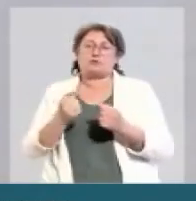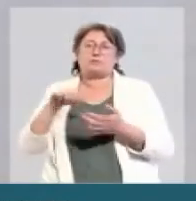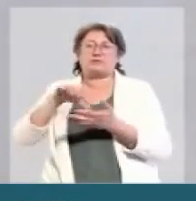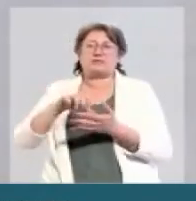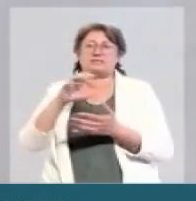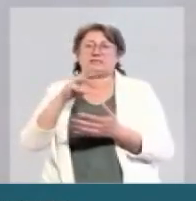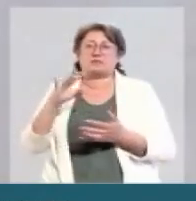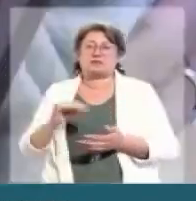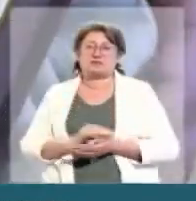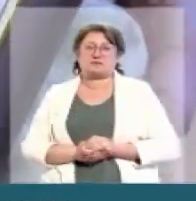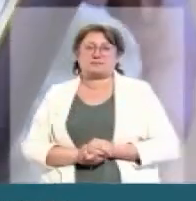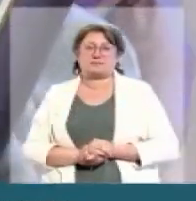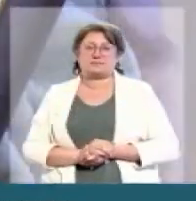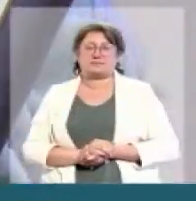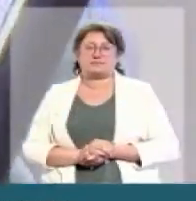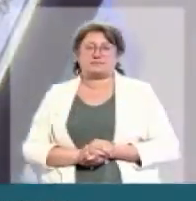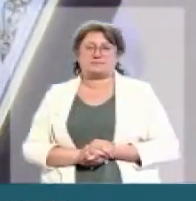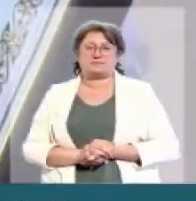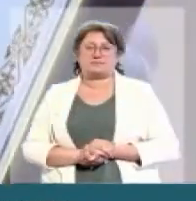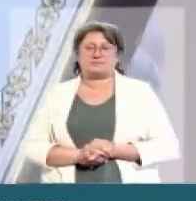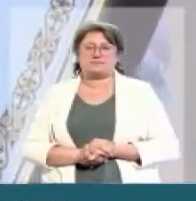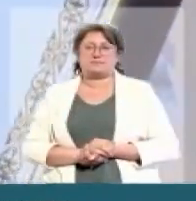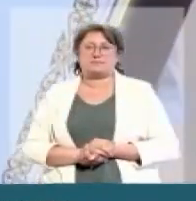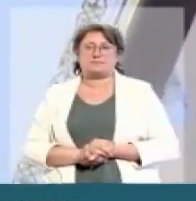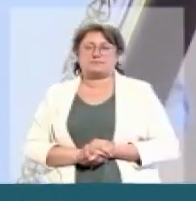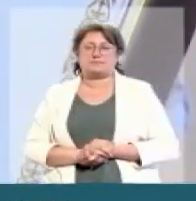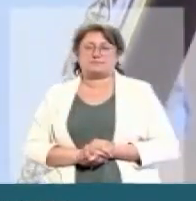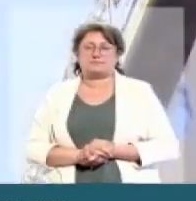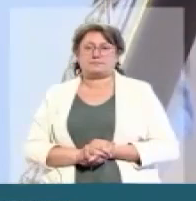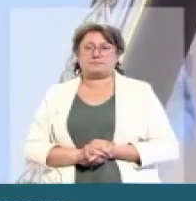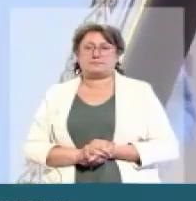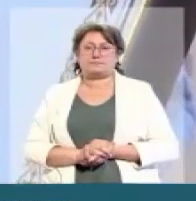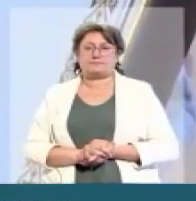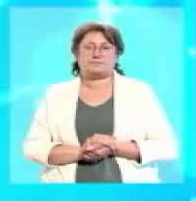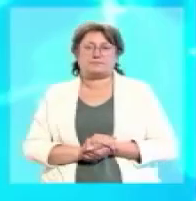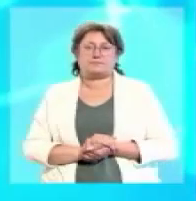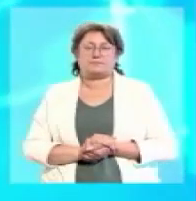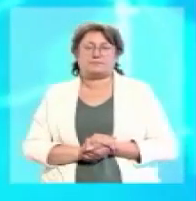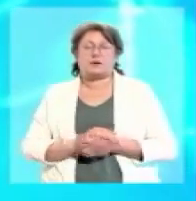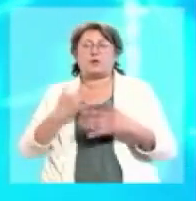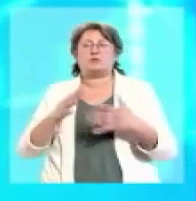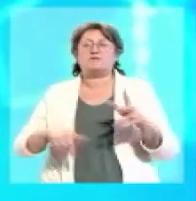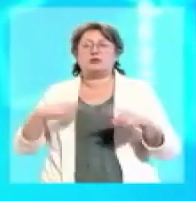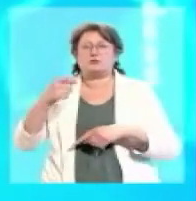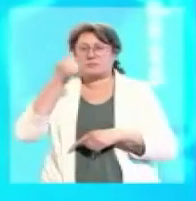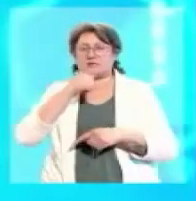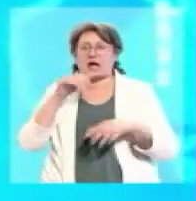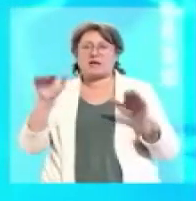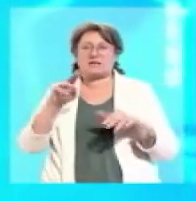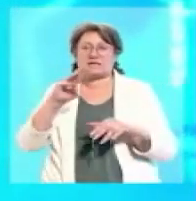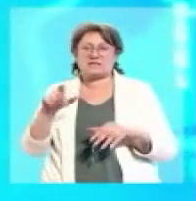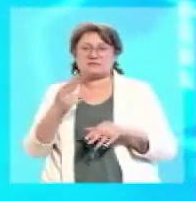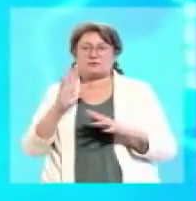представители средств массовой информации. Алмажана Мангельдинова, Диас Бисенов, телеканал Костанай. Уже в следующем месяце на Аркалыкской